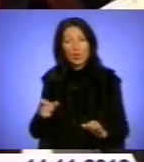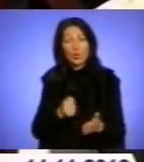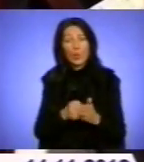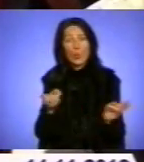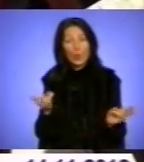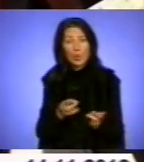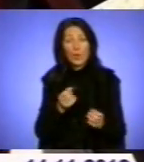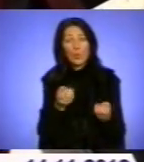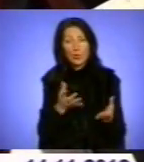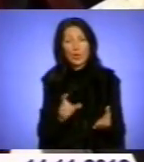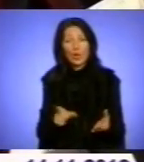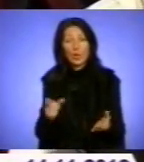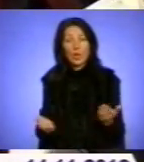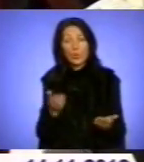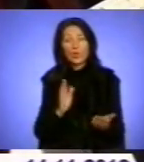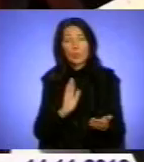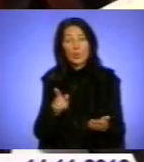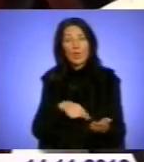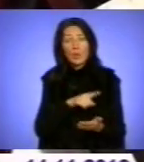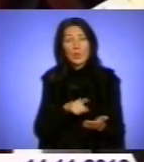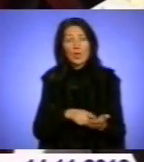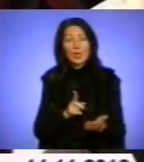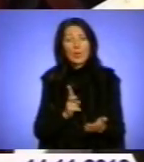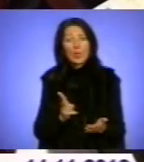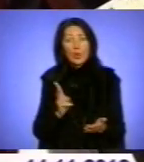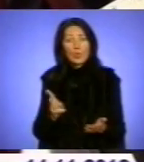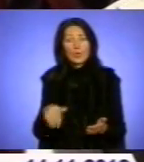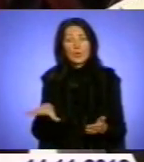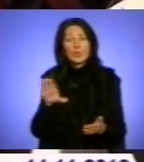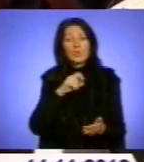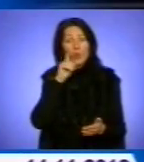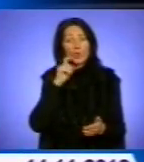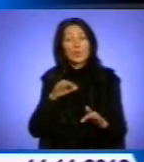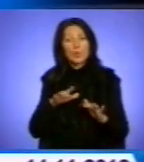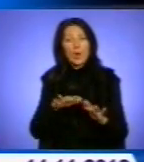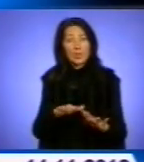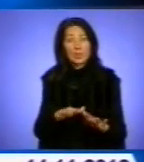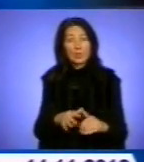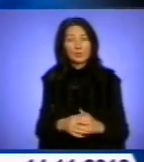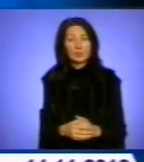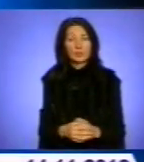людей, можливо, стане питання про якусь всеукраїнську акцію.